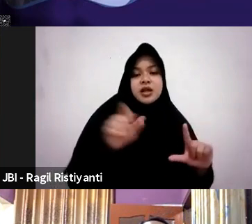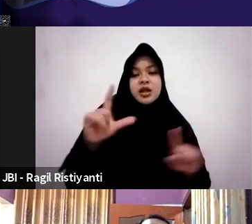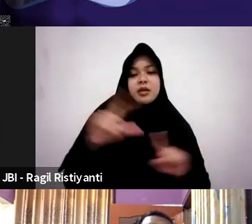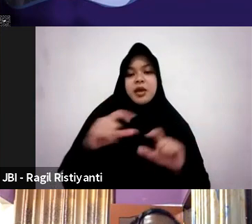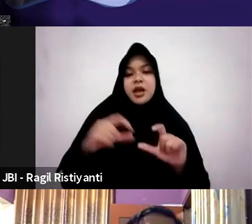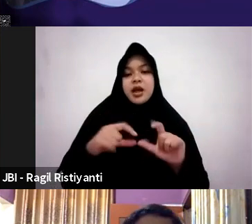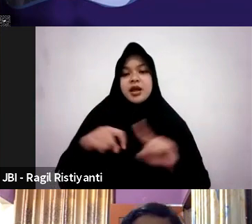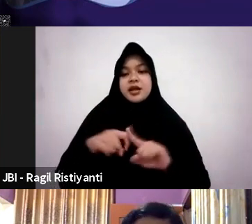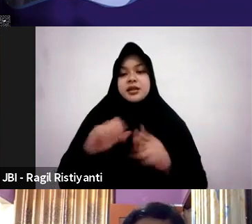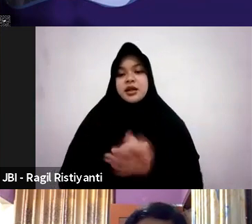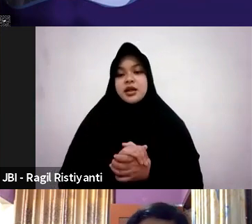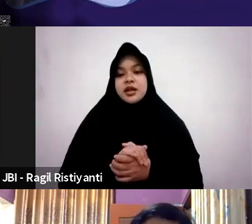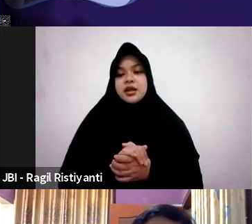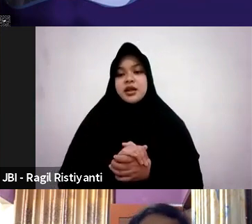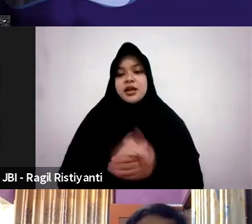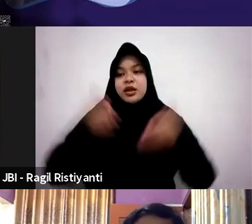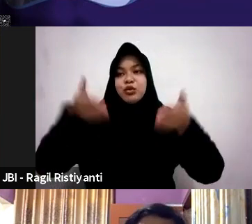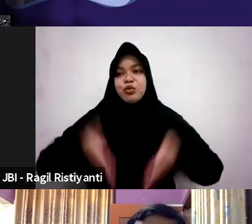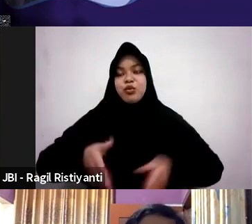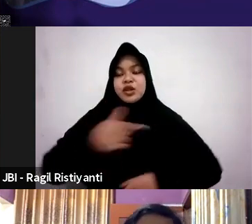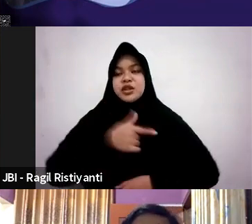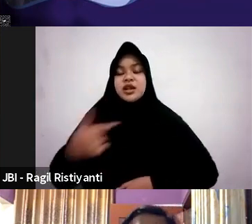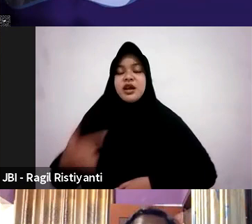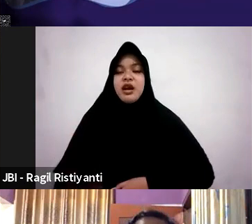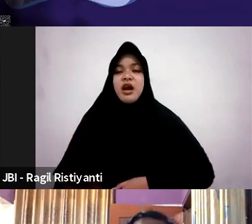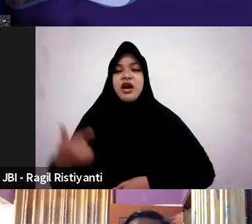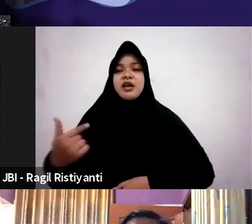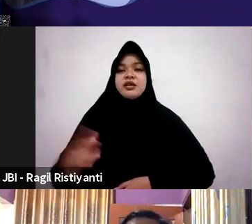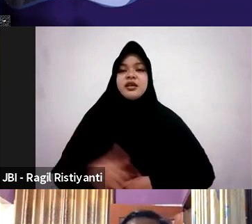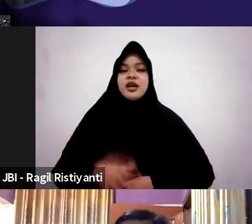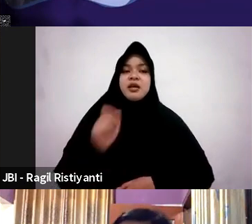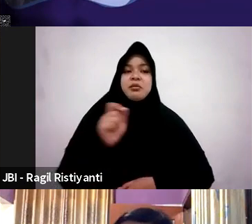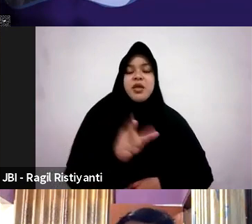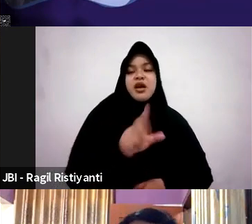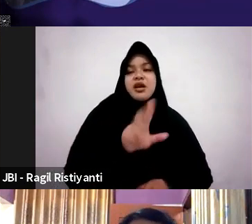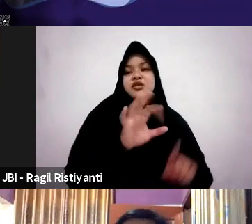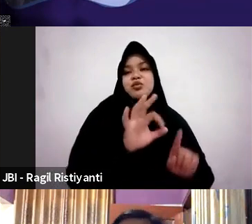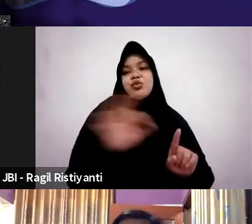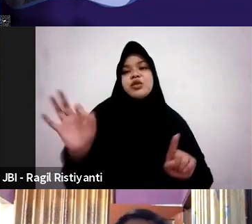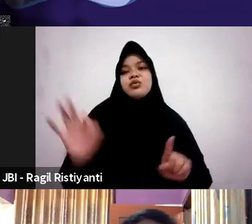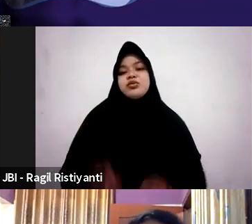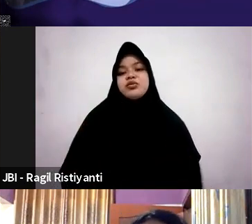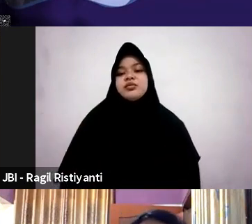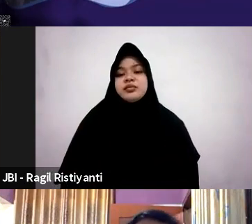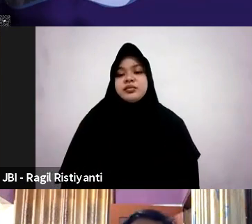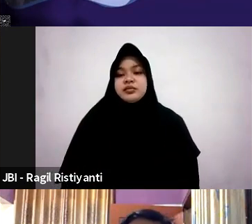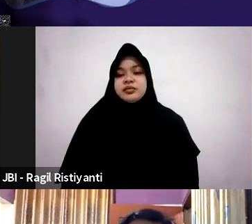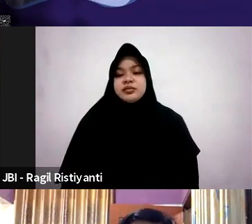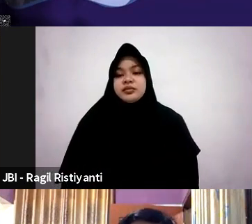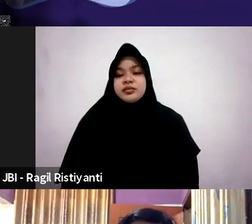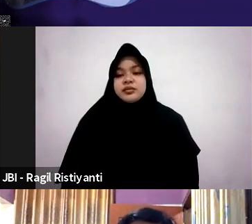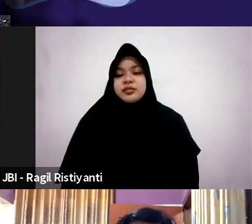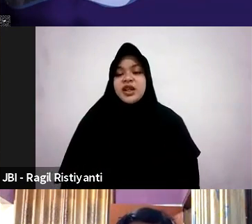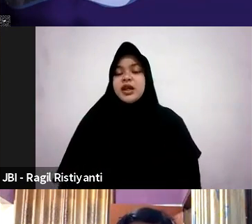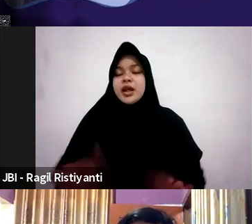Service Pack 10.000 gitu Jadi saya melakukan ini berdasarkan panggilan hati saya gitu kan Nah mungkin itu yang yang